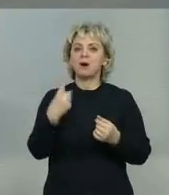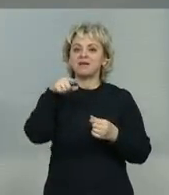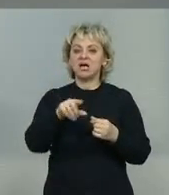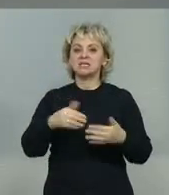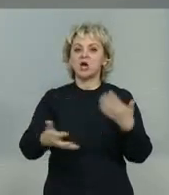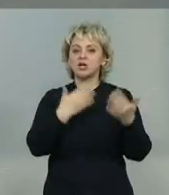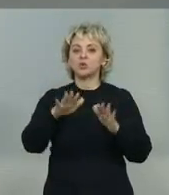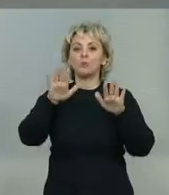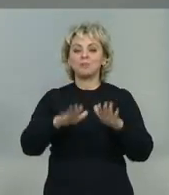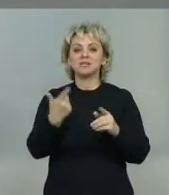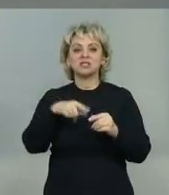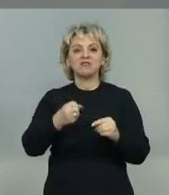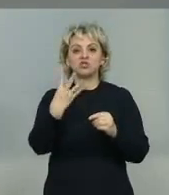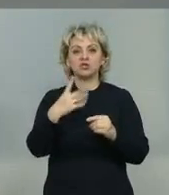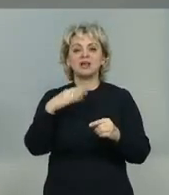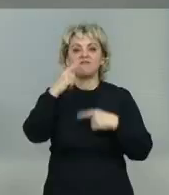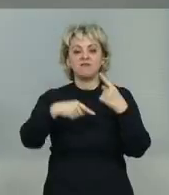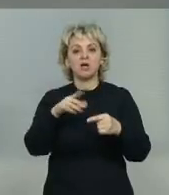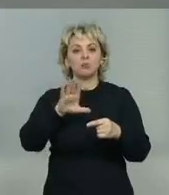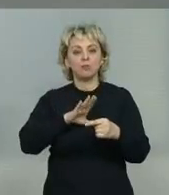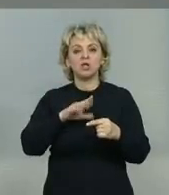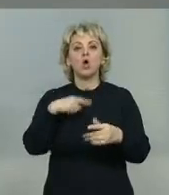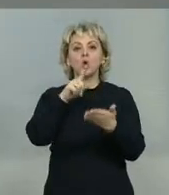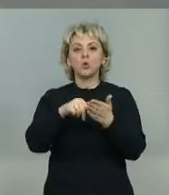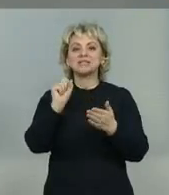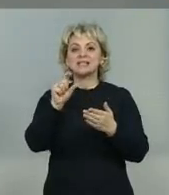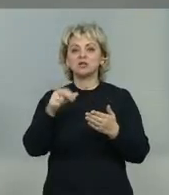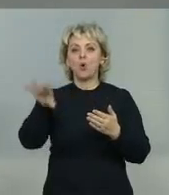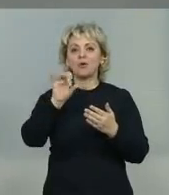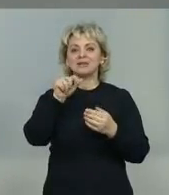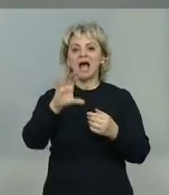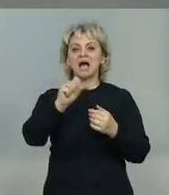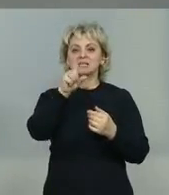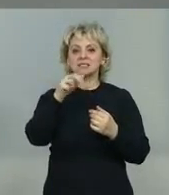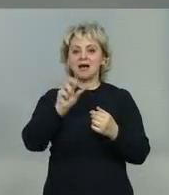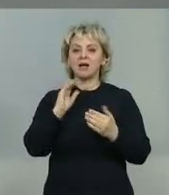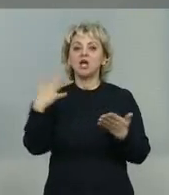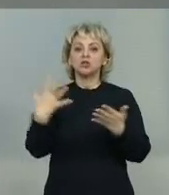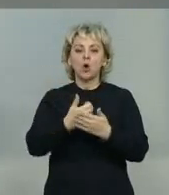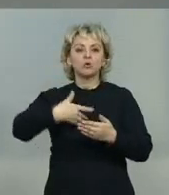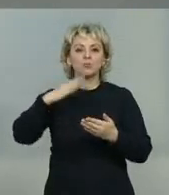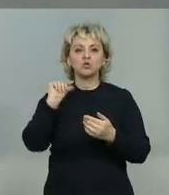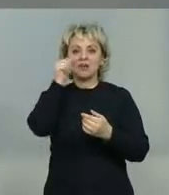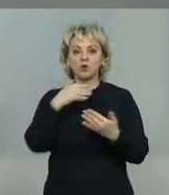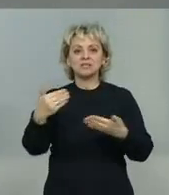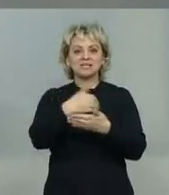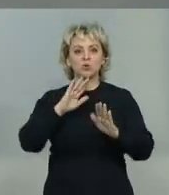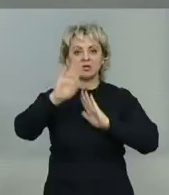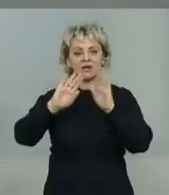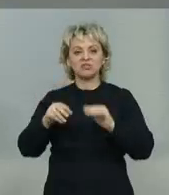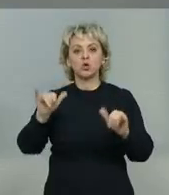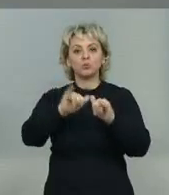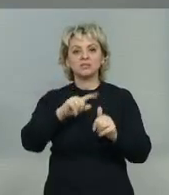на раскопках мест, где в 14 веке стоял город Золотой Орды Азак. Находки прошлого года собраны на выставке